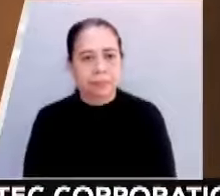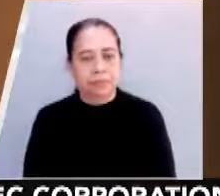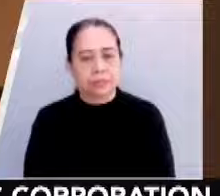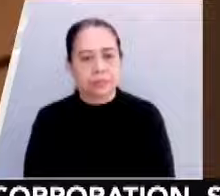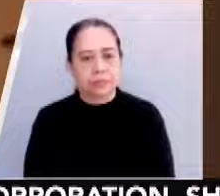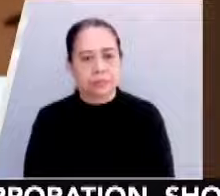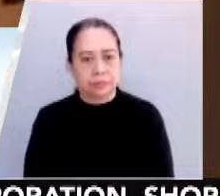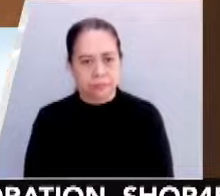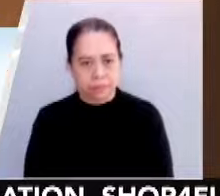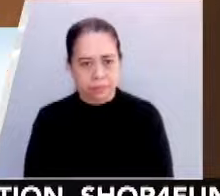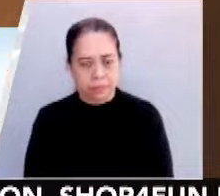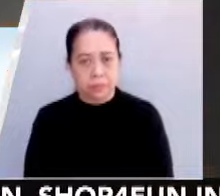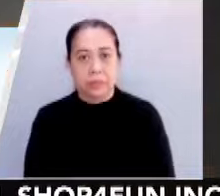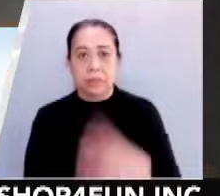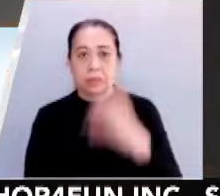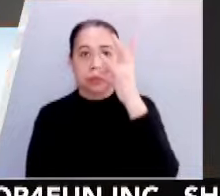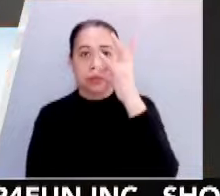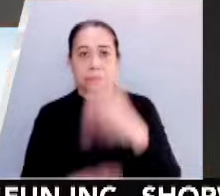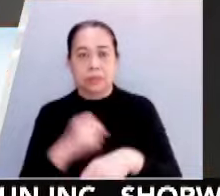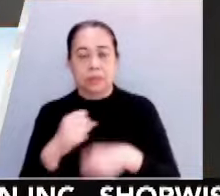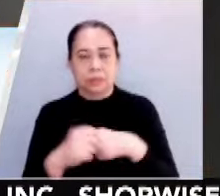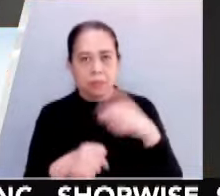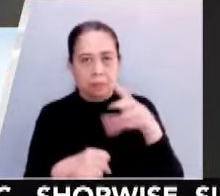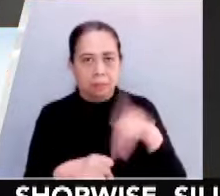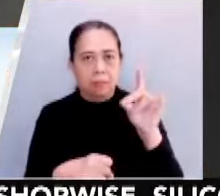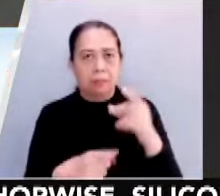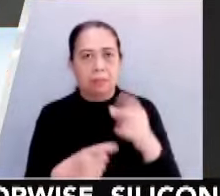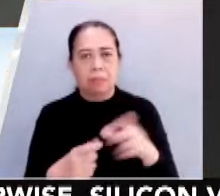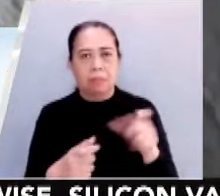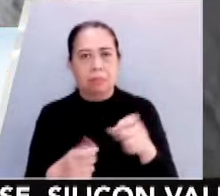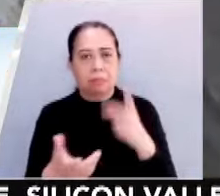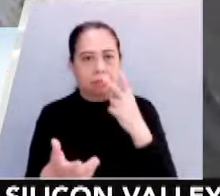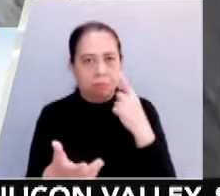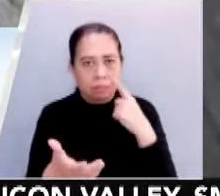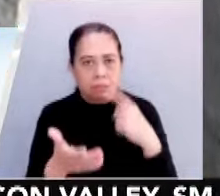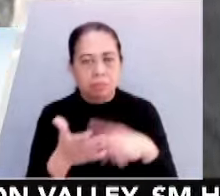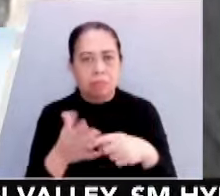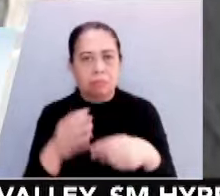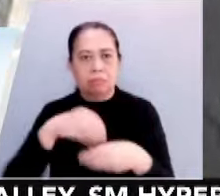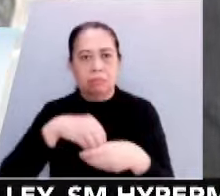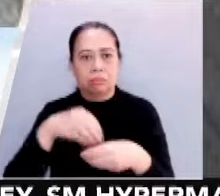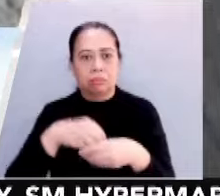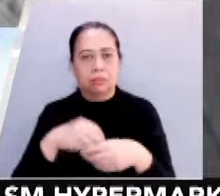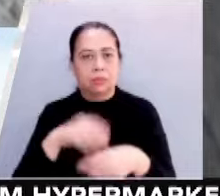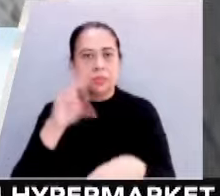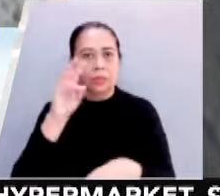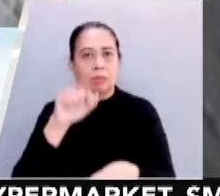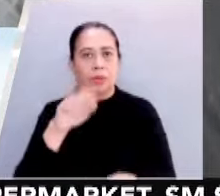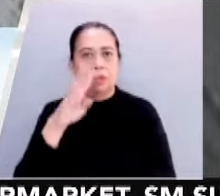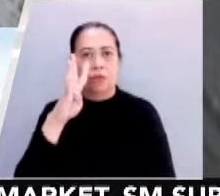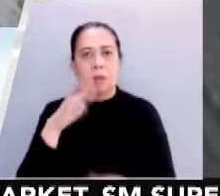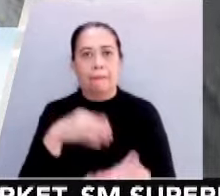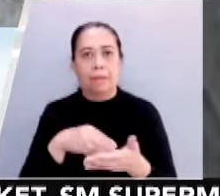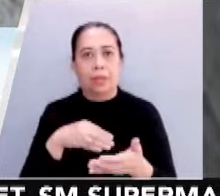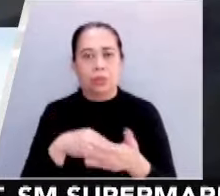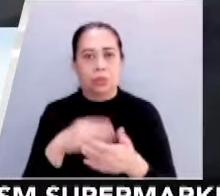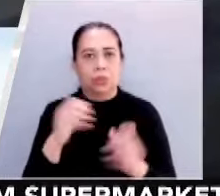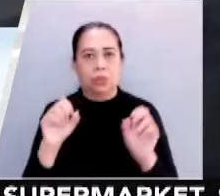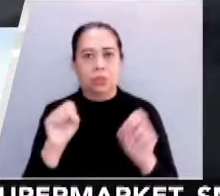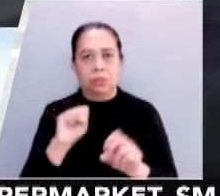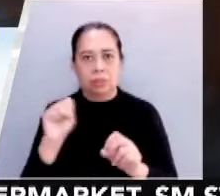7 taon matapos madiskubre ang 5 metal cylinders sa naglalaman ng 6.4 billion pesos na shabu sa